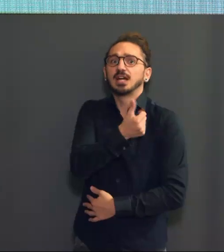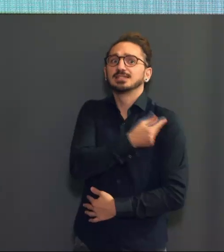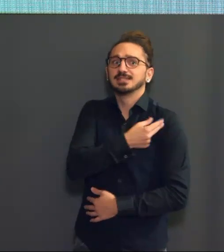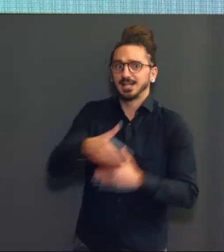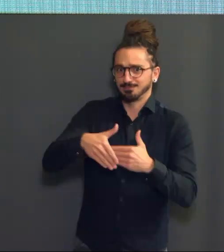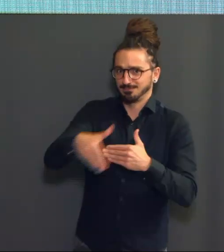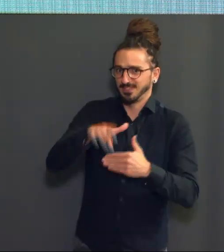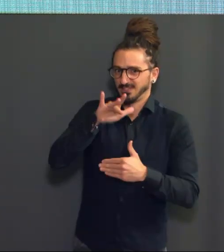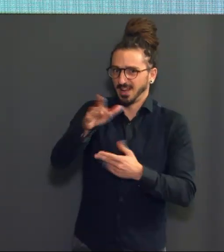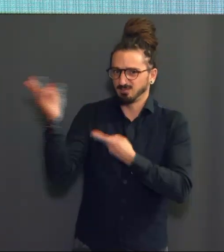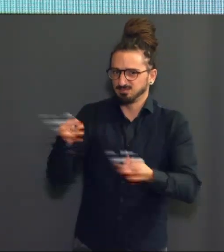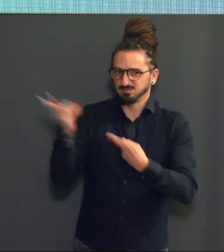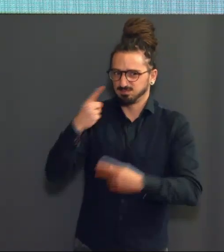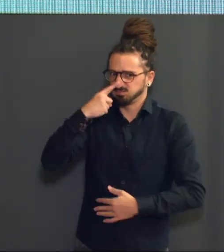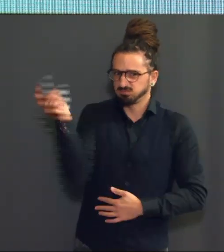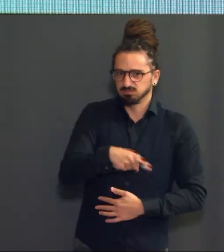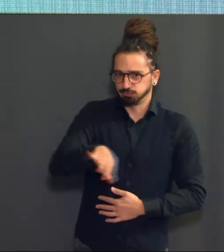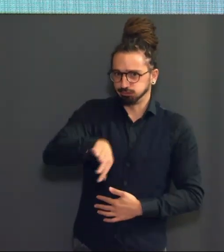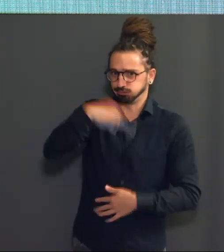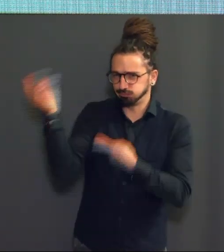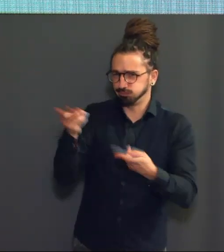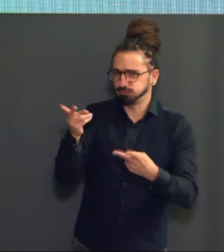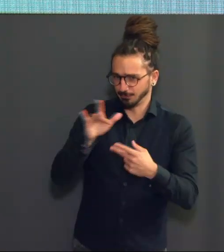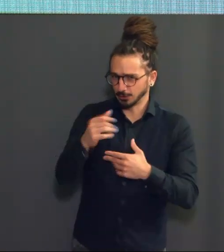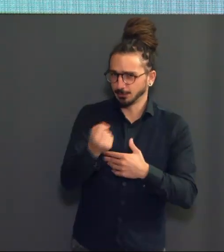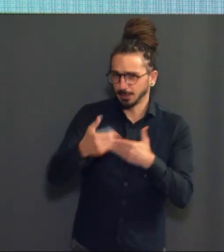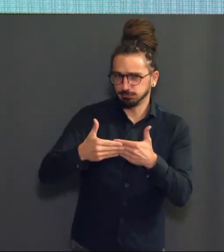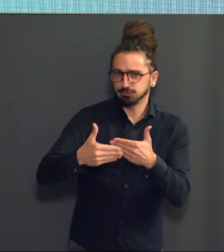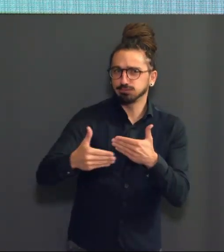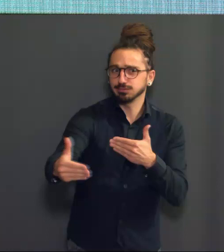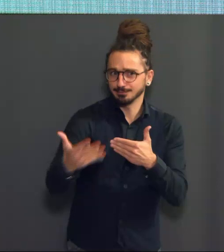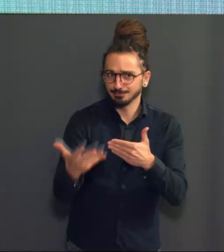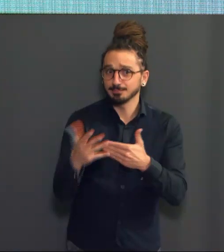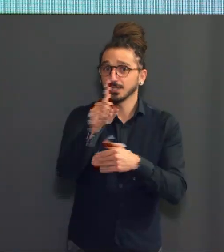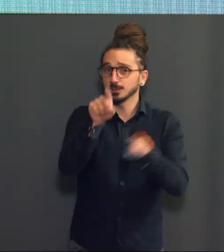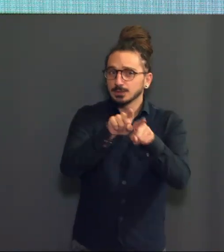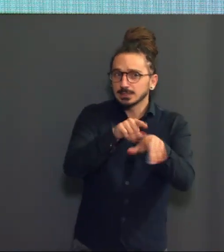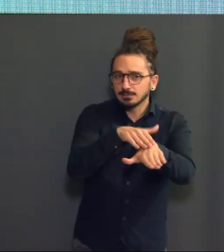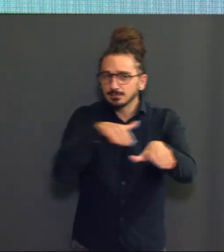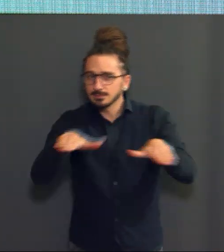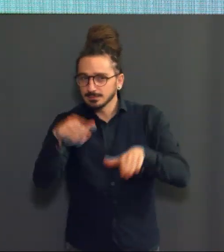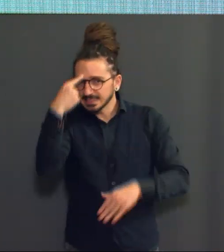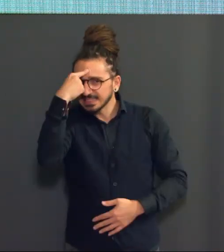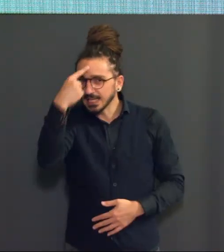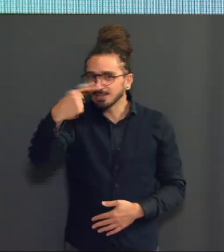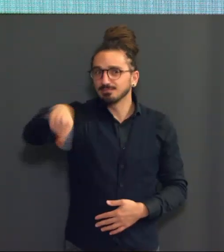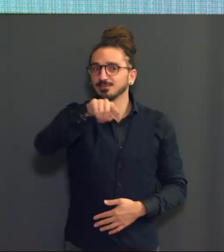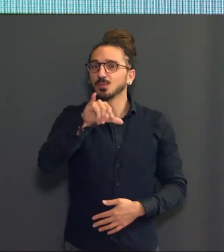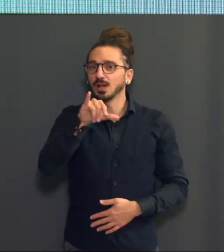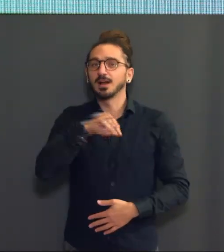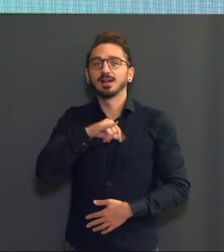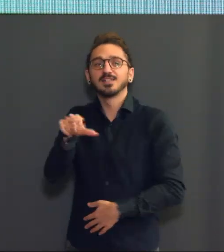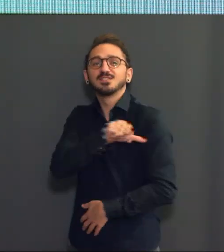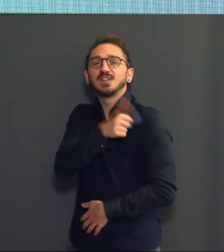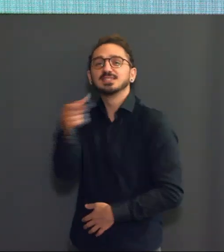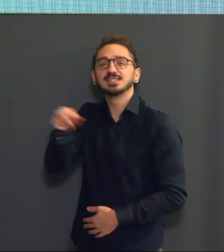semaines. Par ailleurs, le nouveau vaccin Johnson & Johnson arrive cette semaine dans les